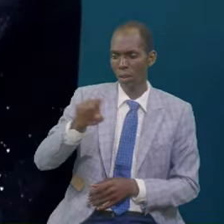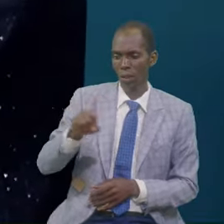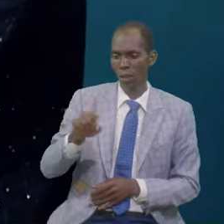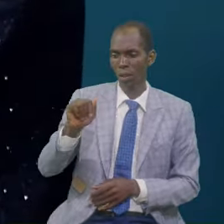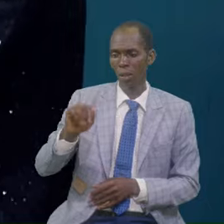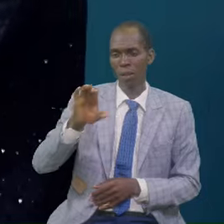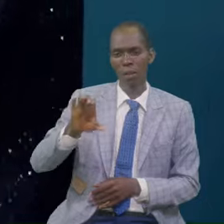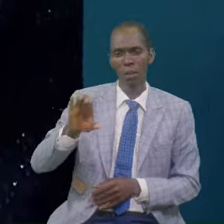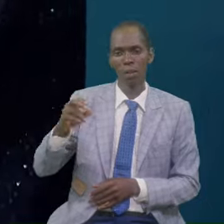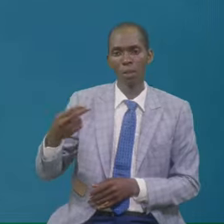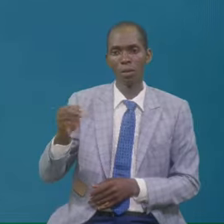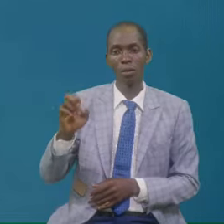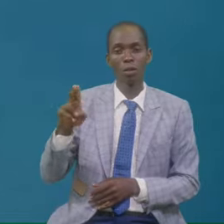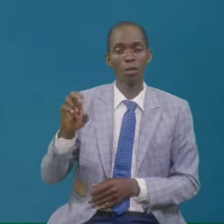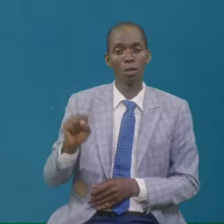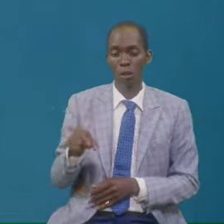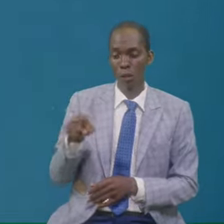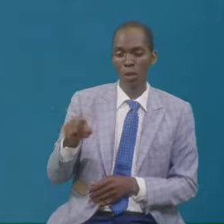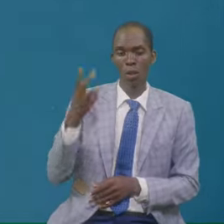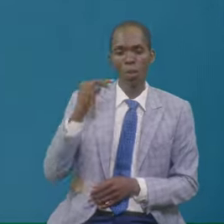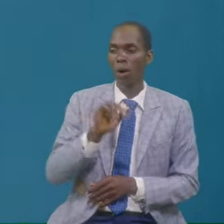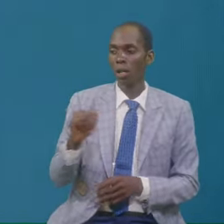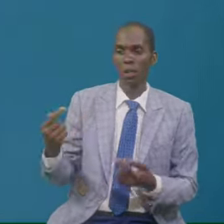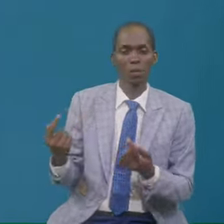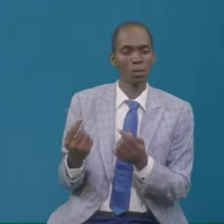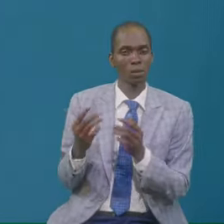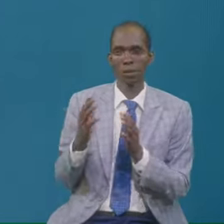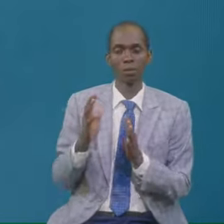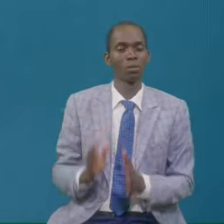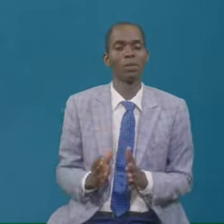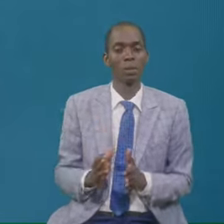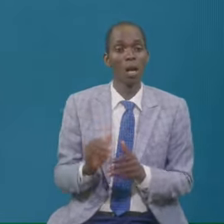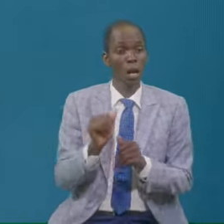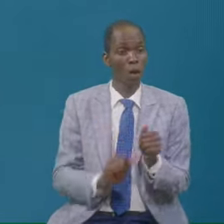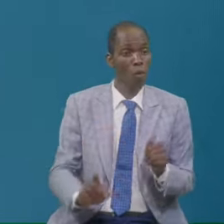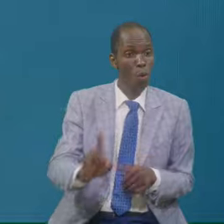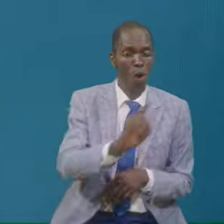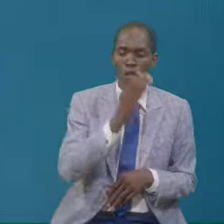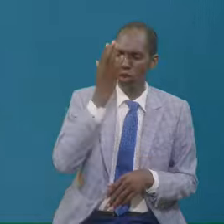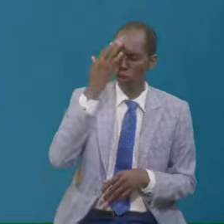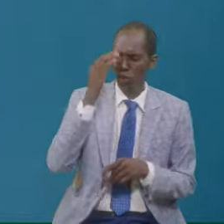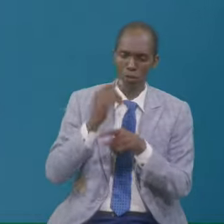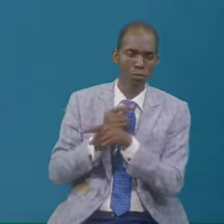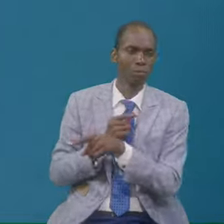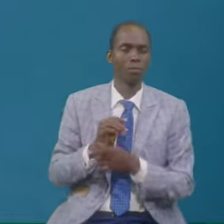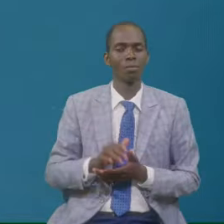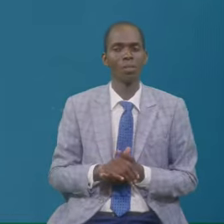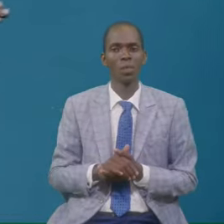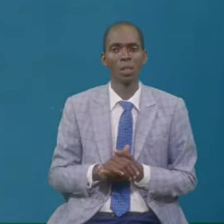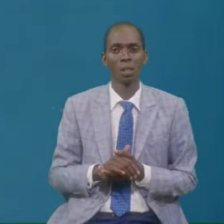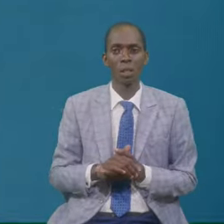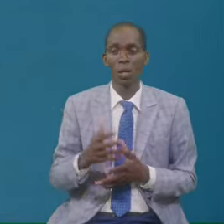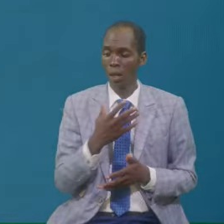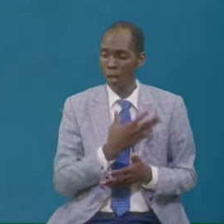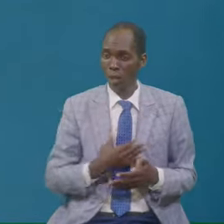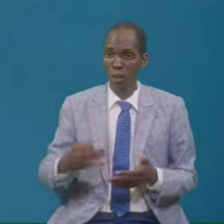publican. జక్కయ్య ప్రజల మధ్యలో సుంకరి. Everybody knew him. ప్రతి వారికి ఆయనకి తెలుసు. And he said Jesus had